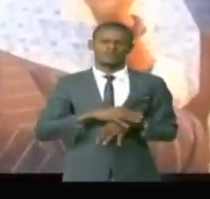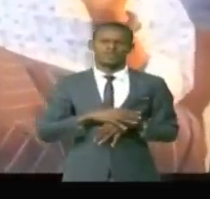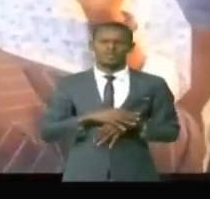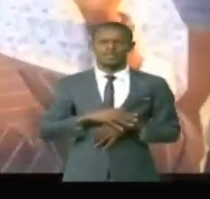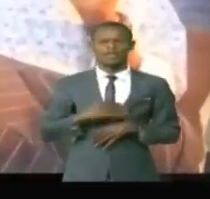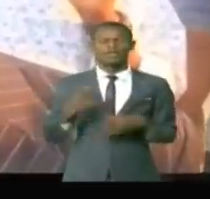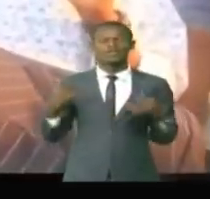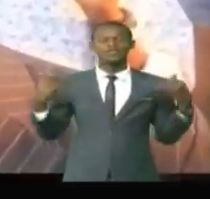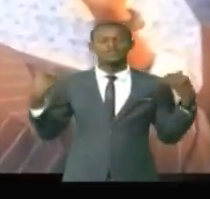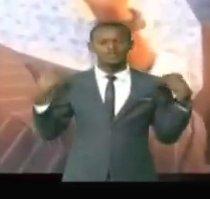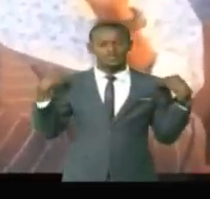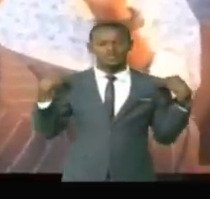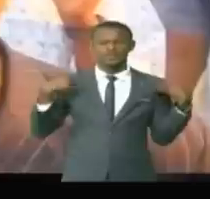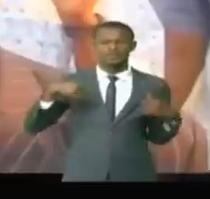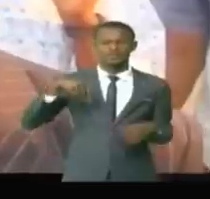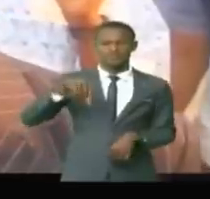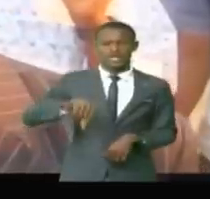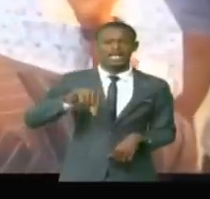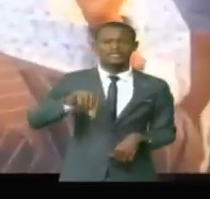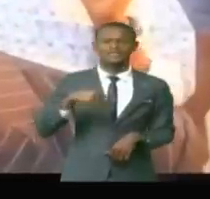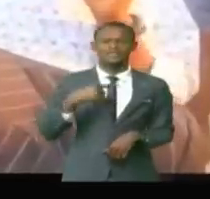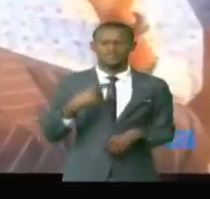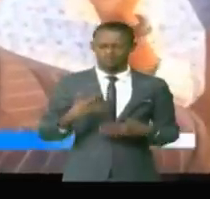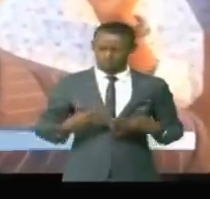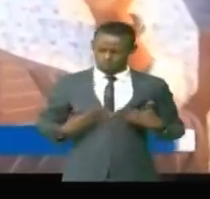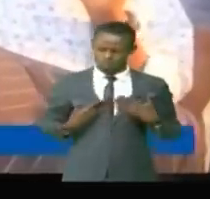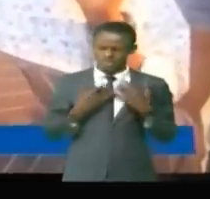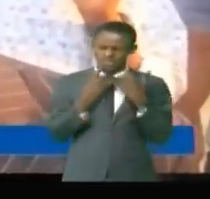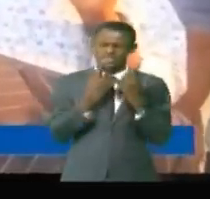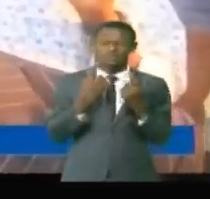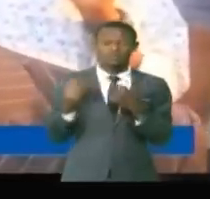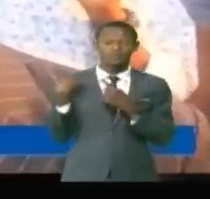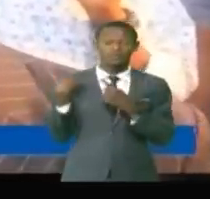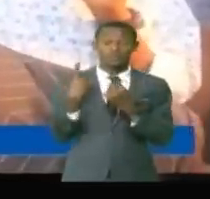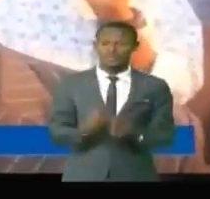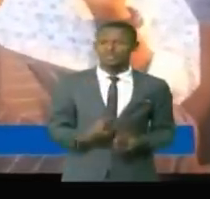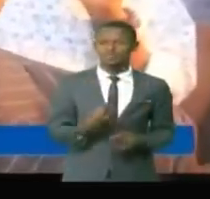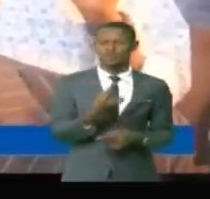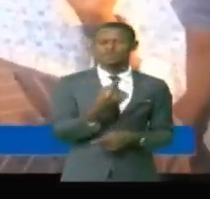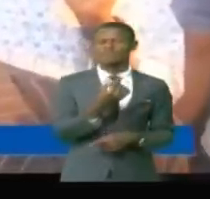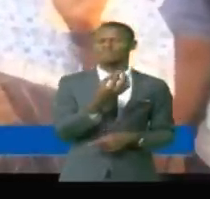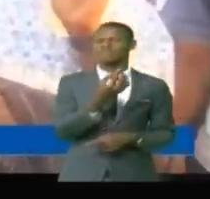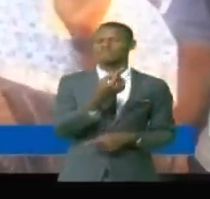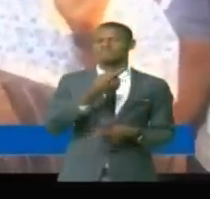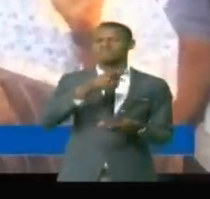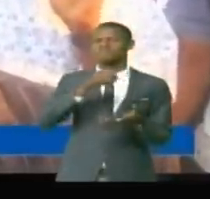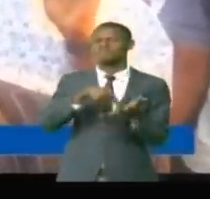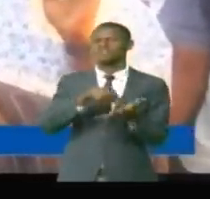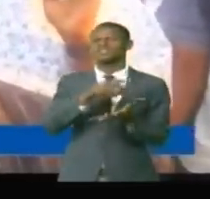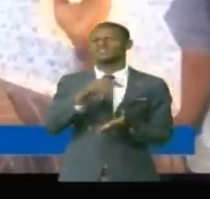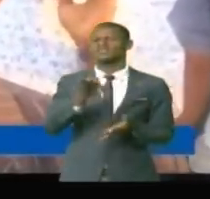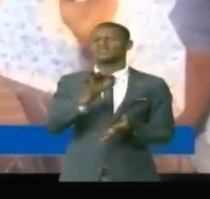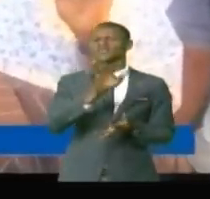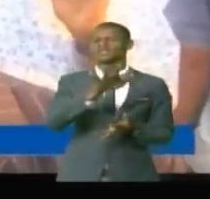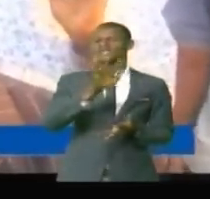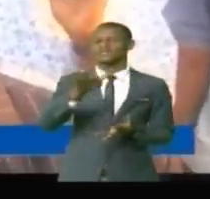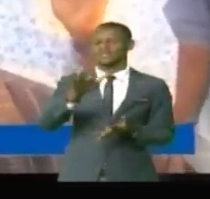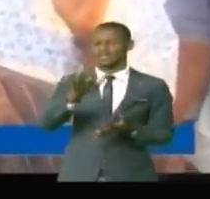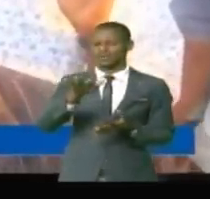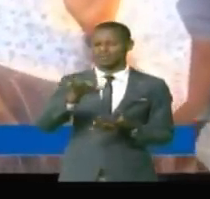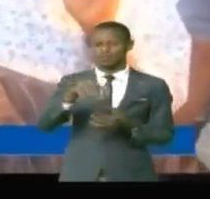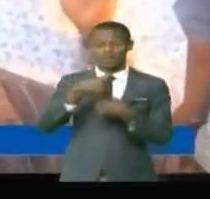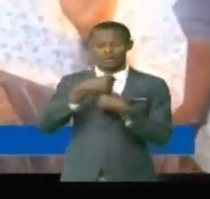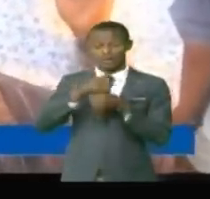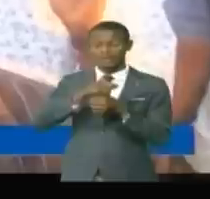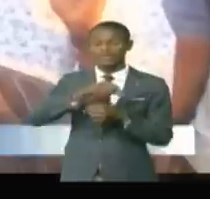n'a pas gardé la langue dans sa poche. C'est depuis 1955 où on a créé le quartier Vundamanenga, il n'a jamais existé